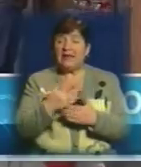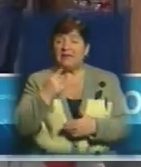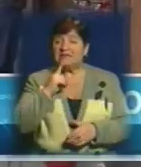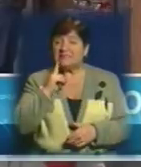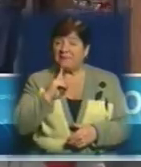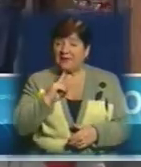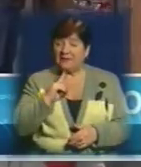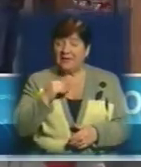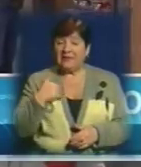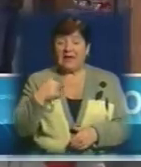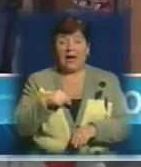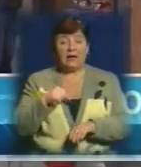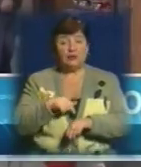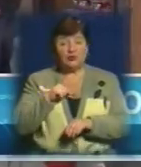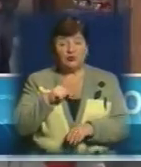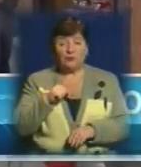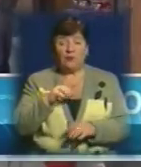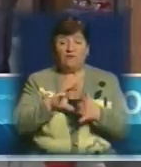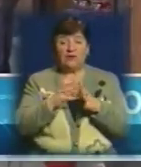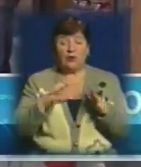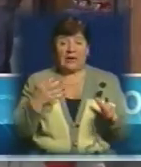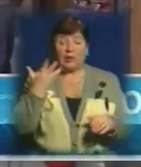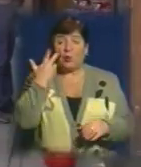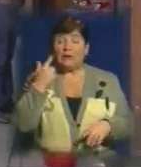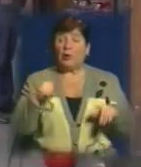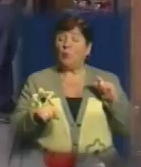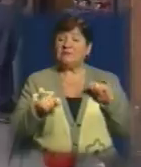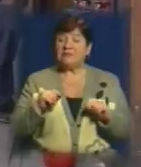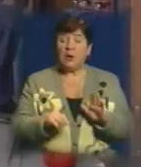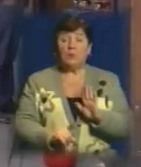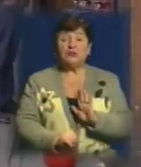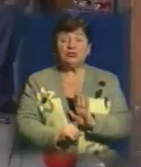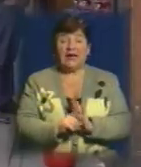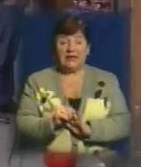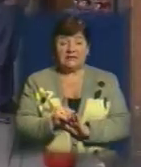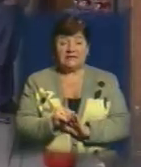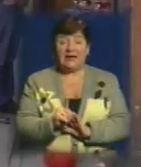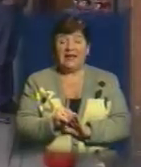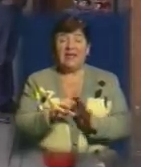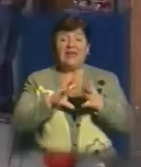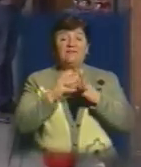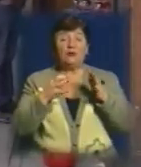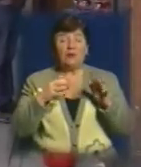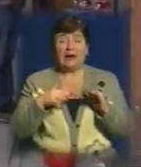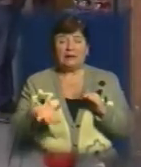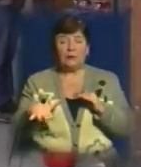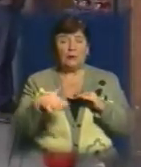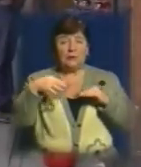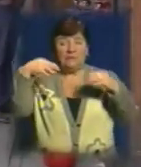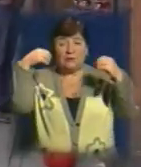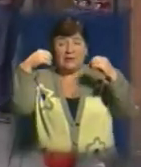подобається, коли я чую виноград. Взагалі, коли осінь починається тільки, знаєте, і виноград у дворі, оцей перший